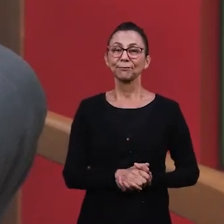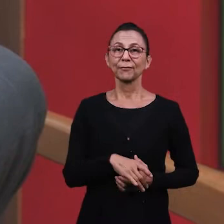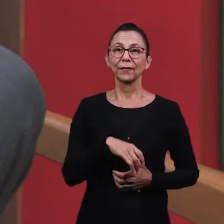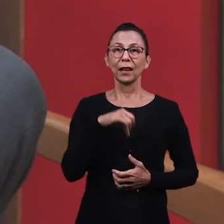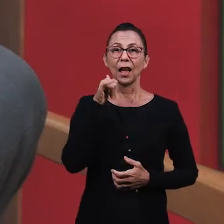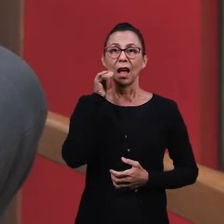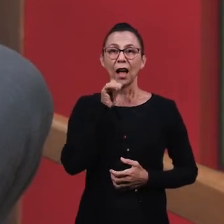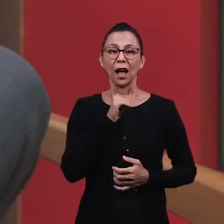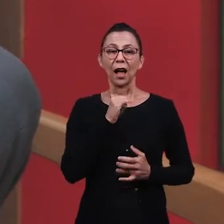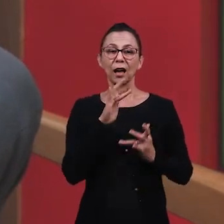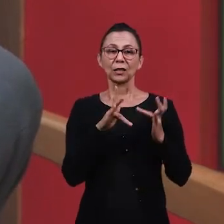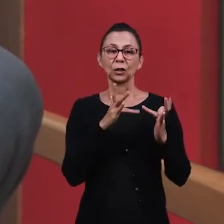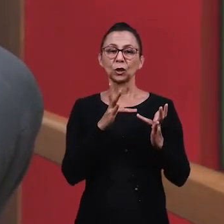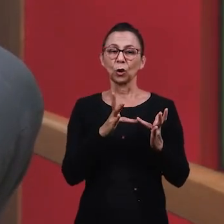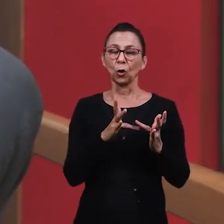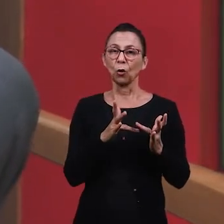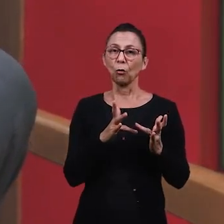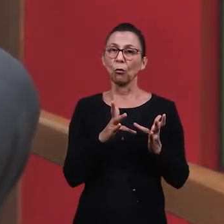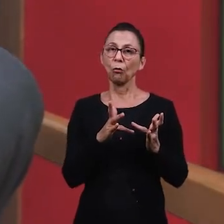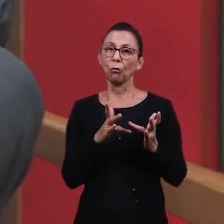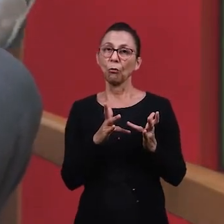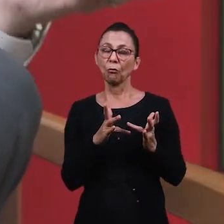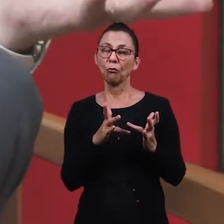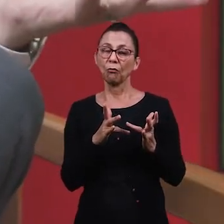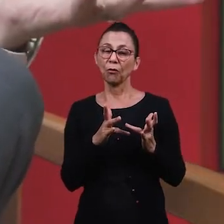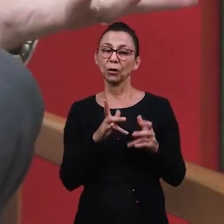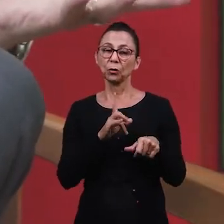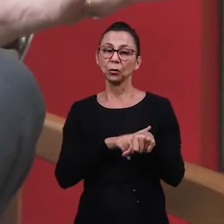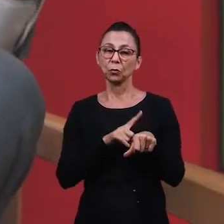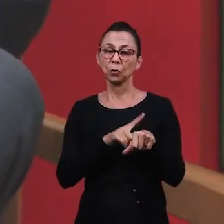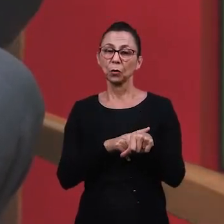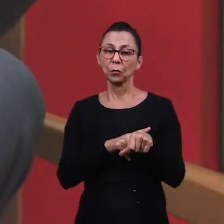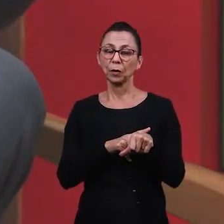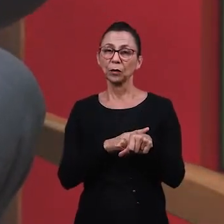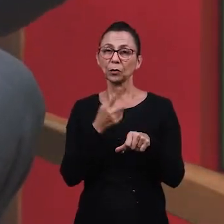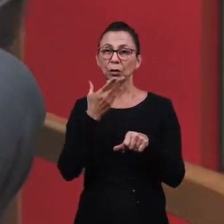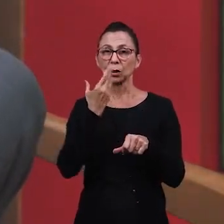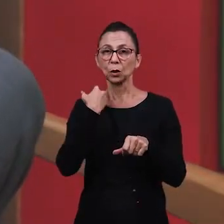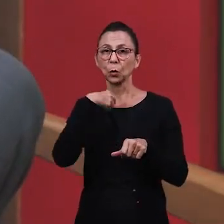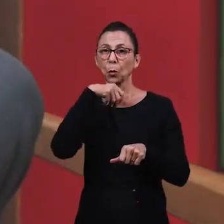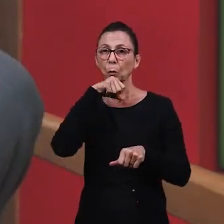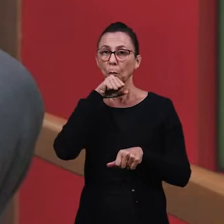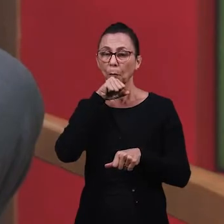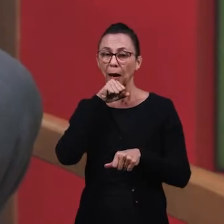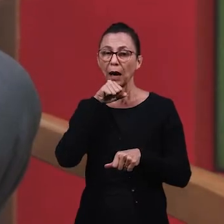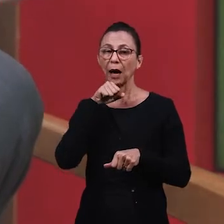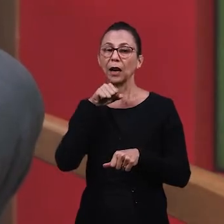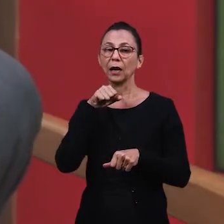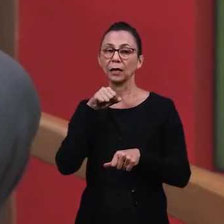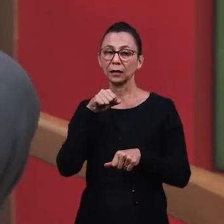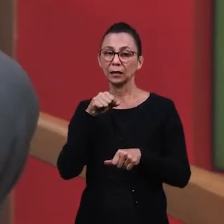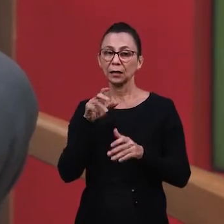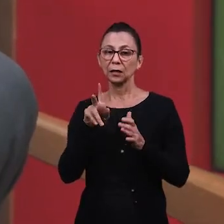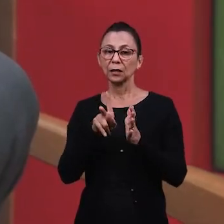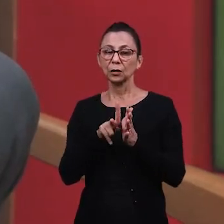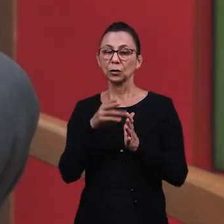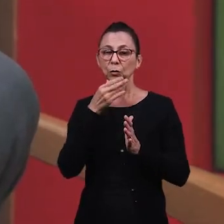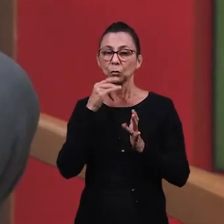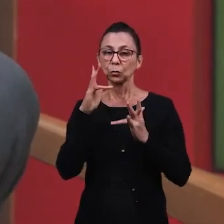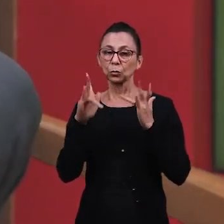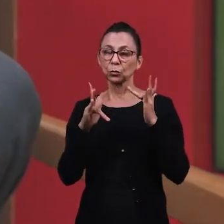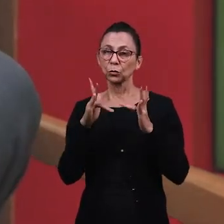quand elle se voyait devant ce choix, donc elle a été désignée, elle devrait prendre une